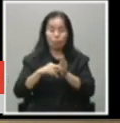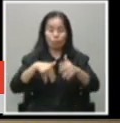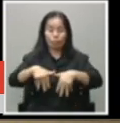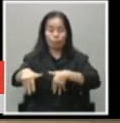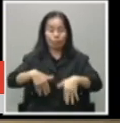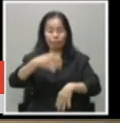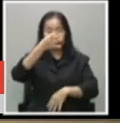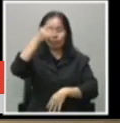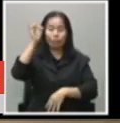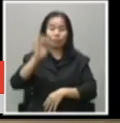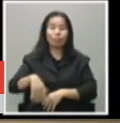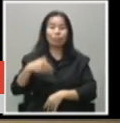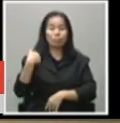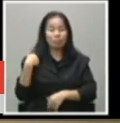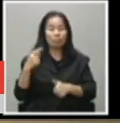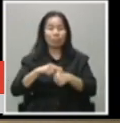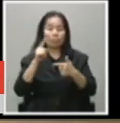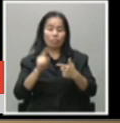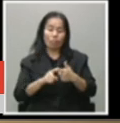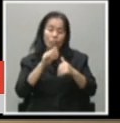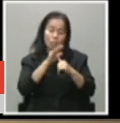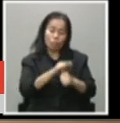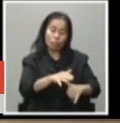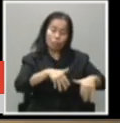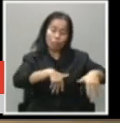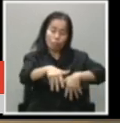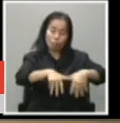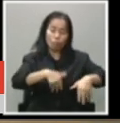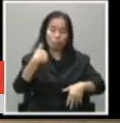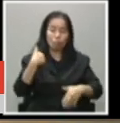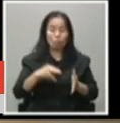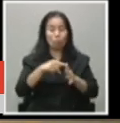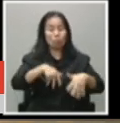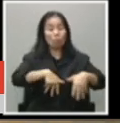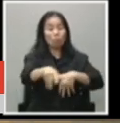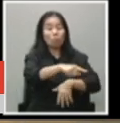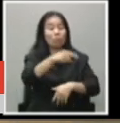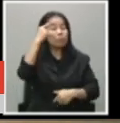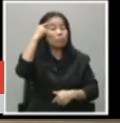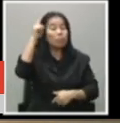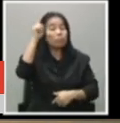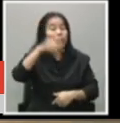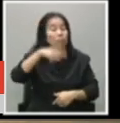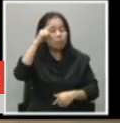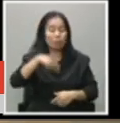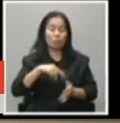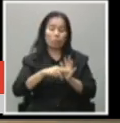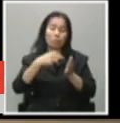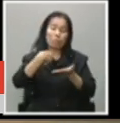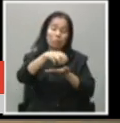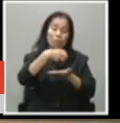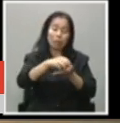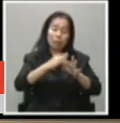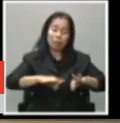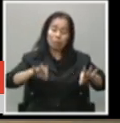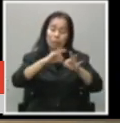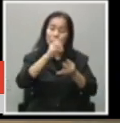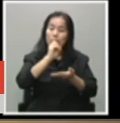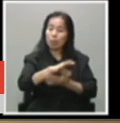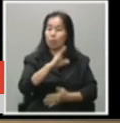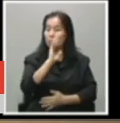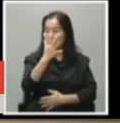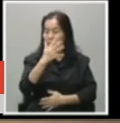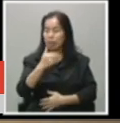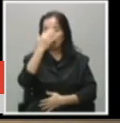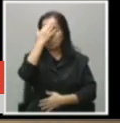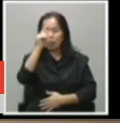าดูถูกพี่น้องประชาชนคิดว่าประชาชนไม่มีวิจารณญาณจึงไม่ให้ข้อมูลที่สำคัญไปเพราะว่าอะไร